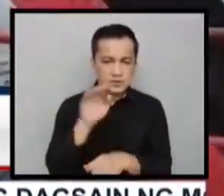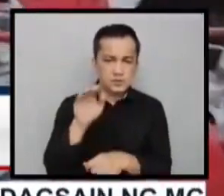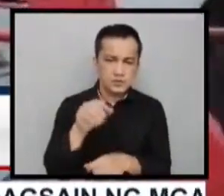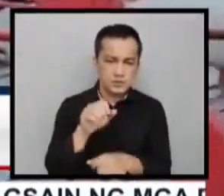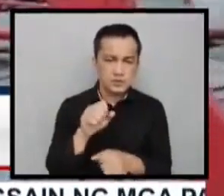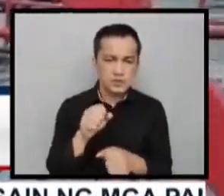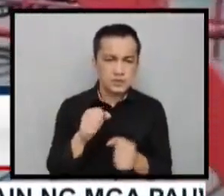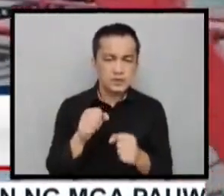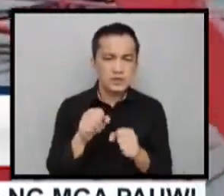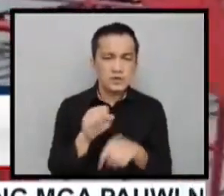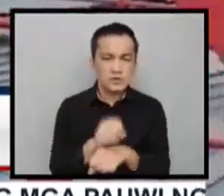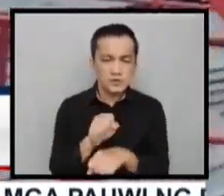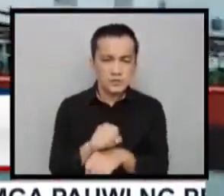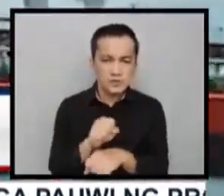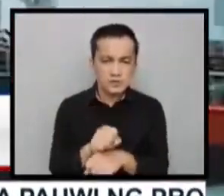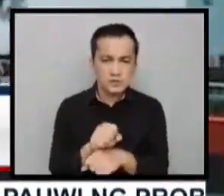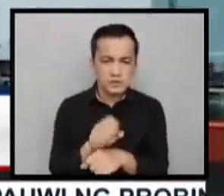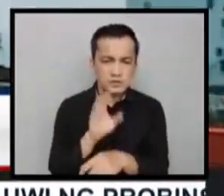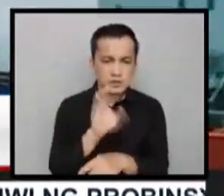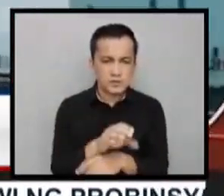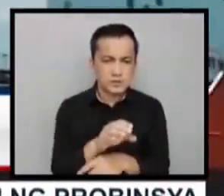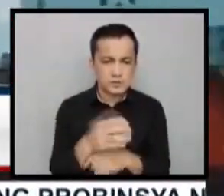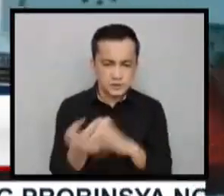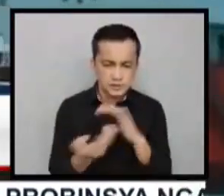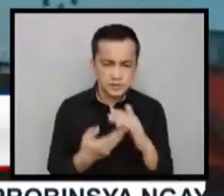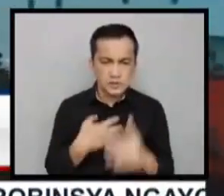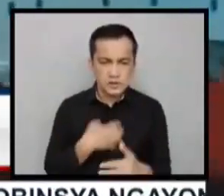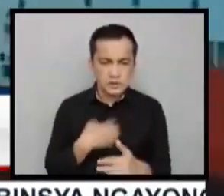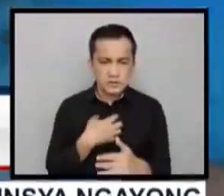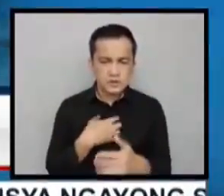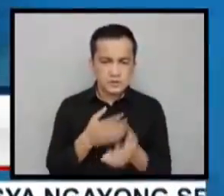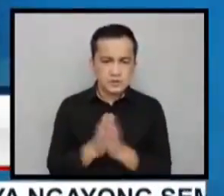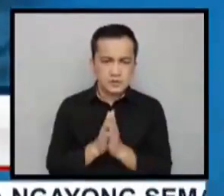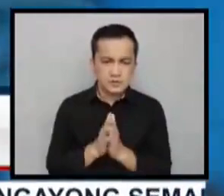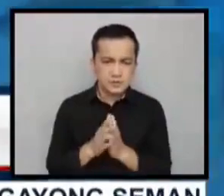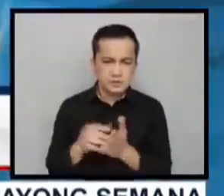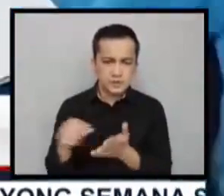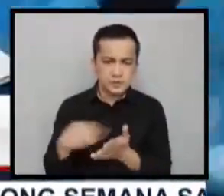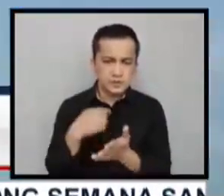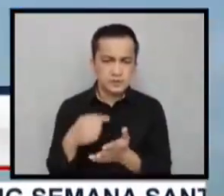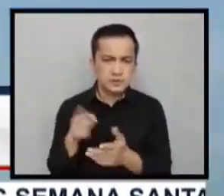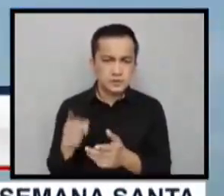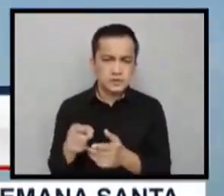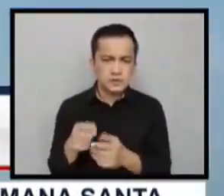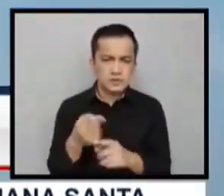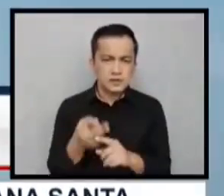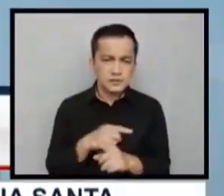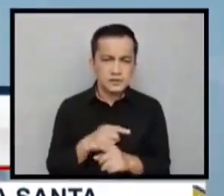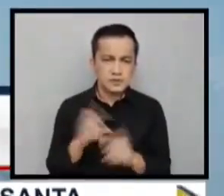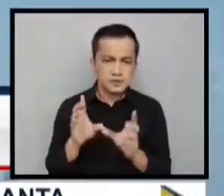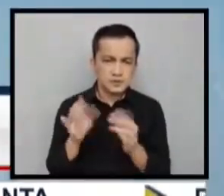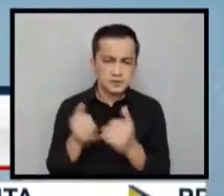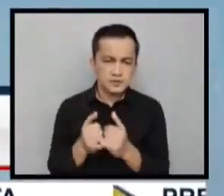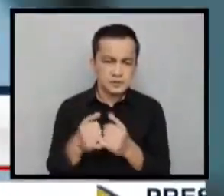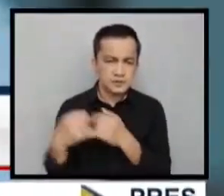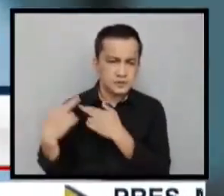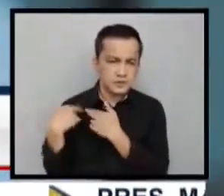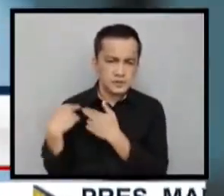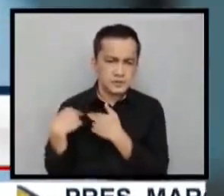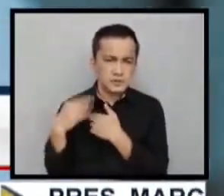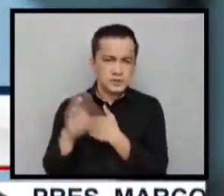na mamilit ng kliyente para magreklamo at humingi ng bayad pinsala mula sa kumpanyang responsable sa